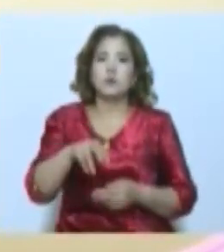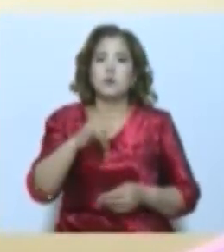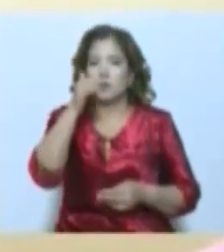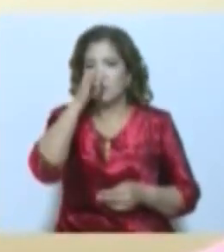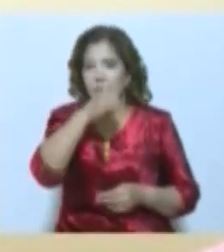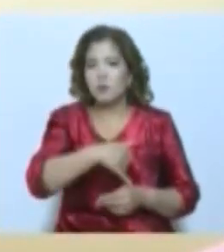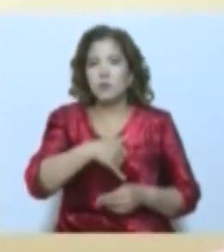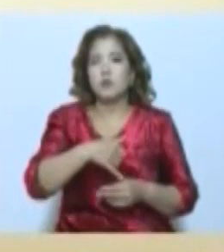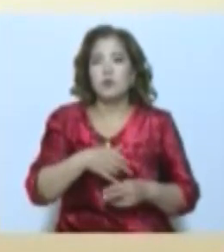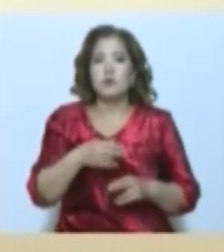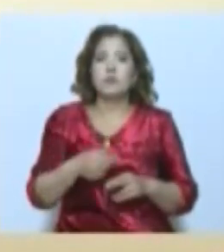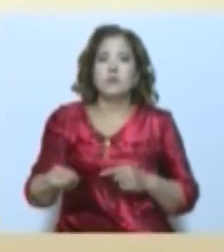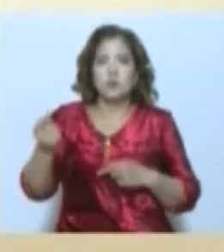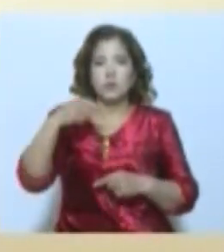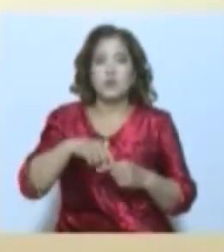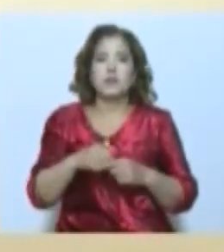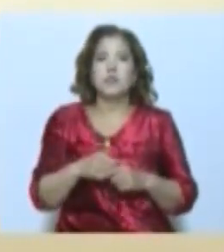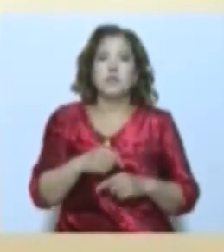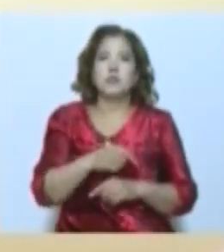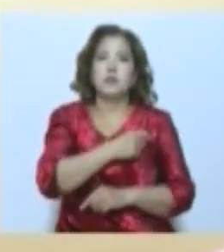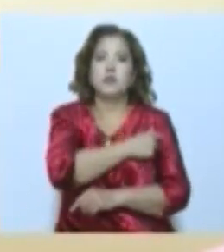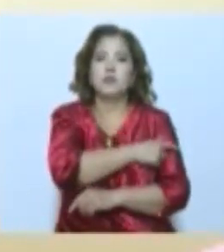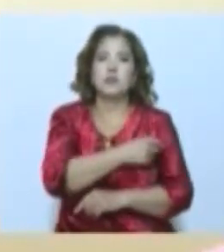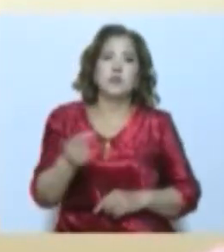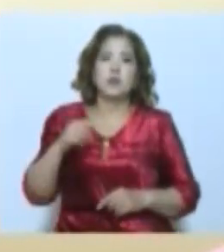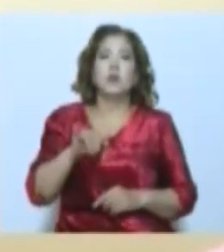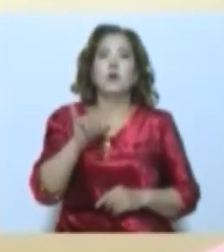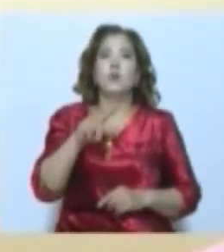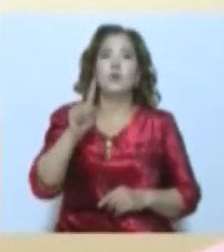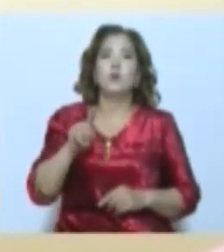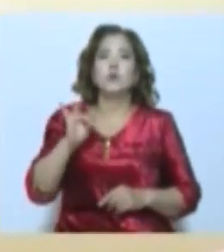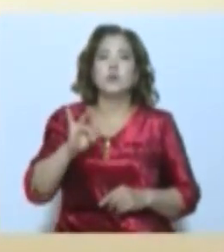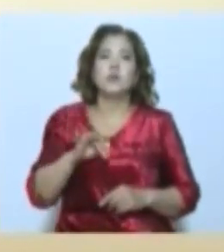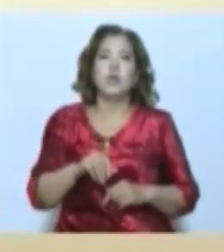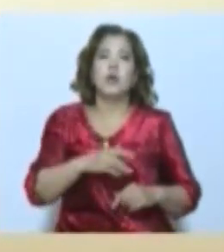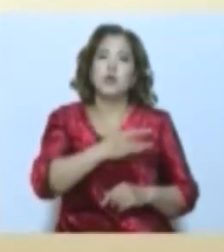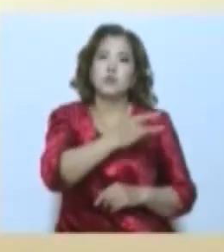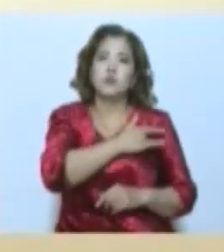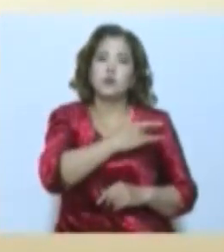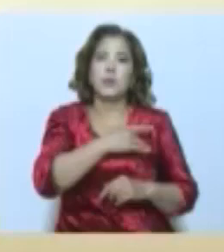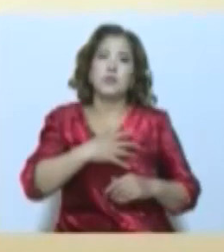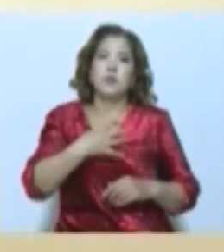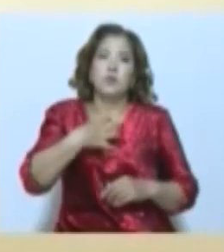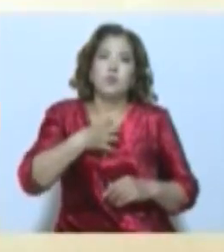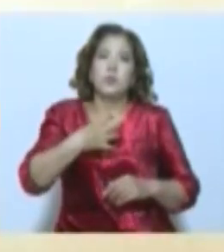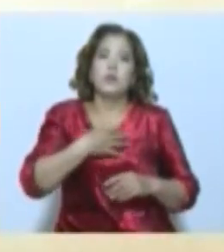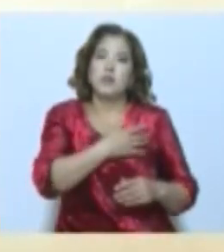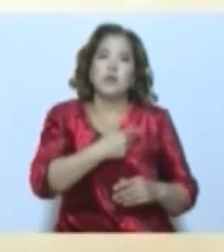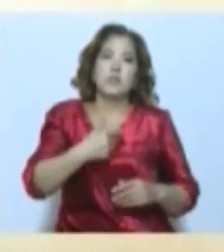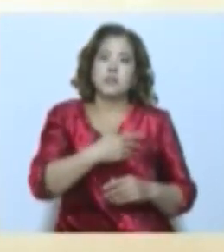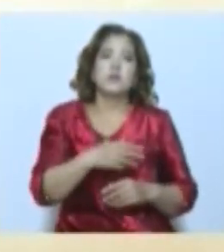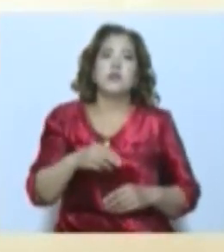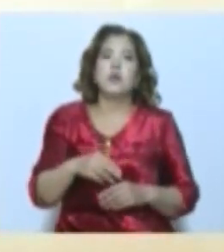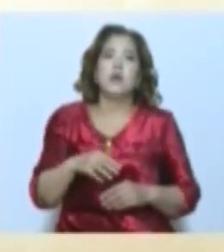Солом осында келдік қой. Жаңа УЗИ-ге түскенде жүрек пен өкпенің арасында бір не бар дейді. Тромб.